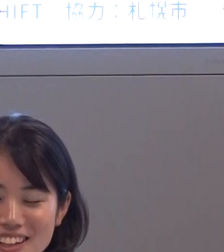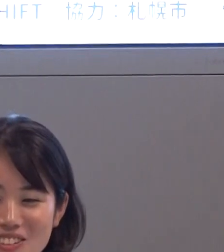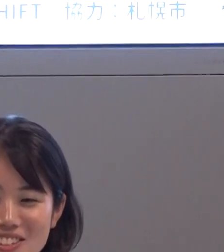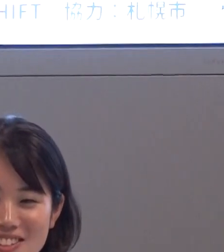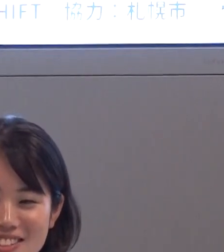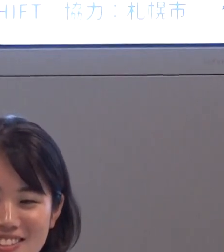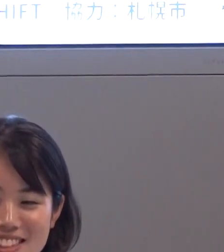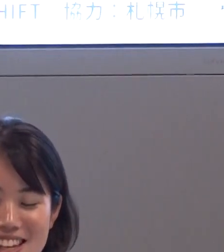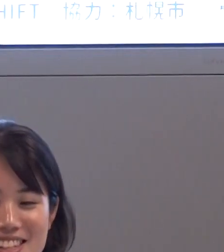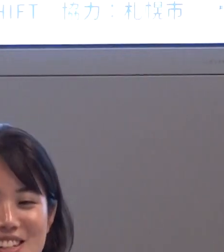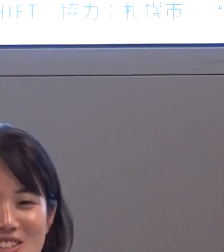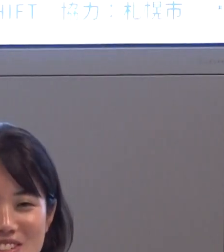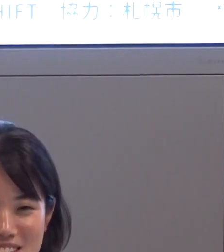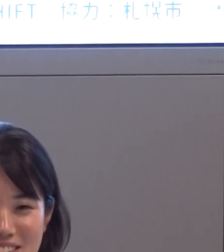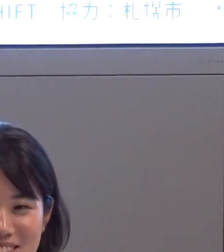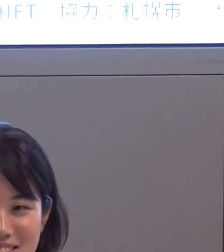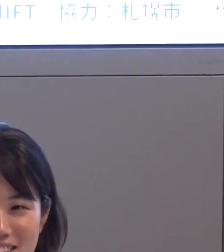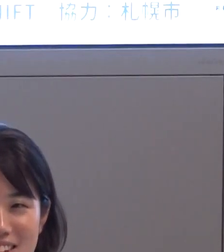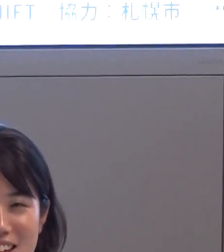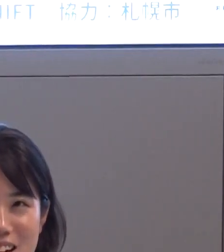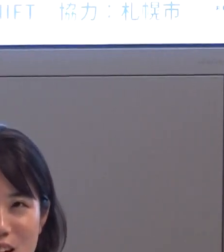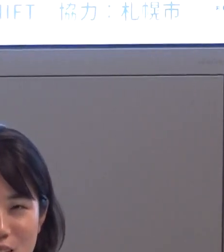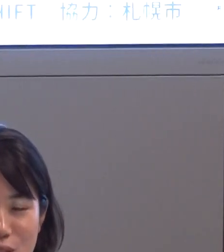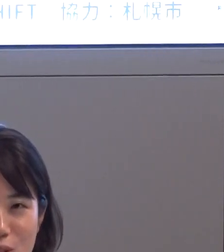ね、2030年、